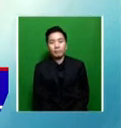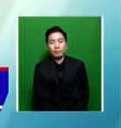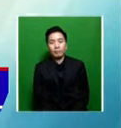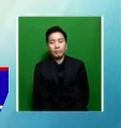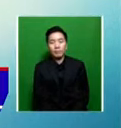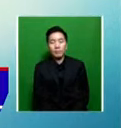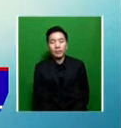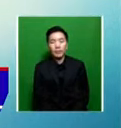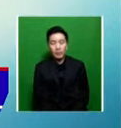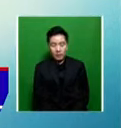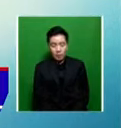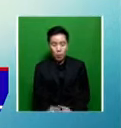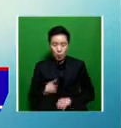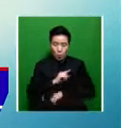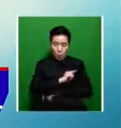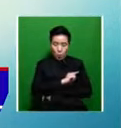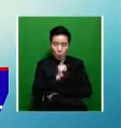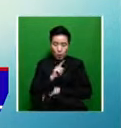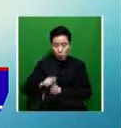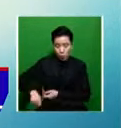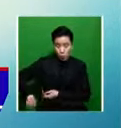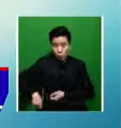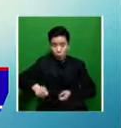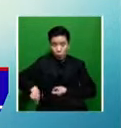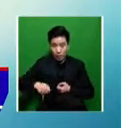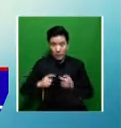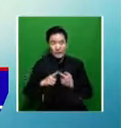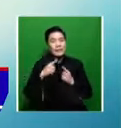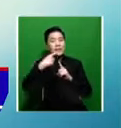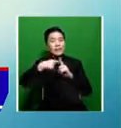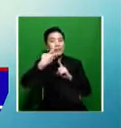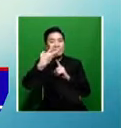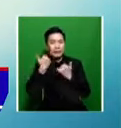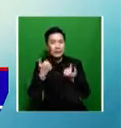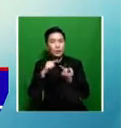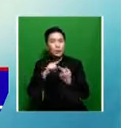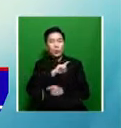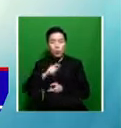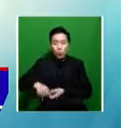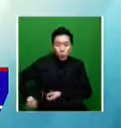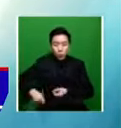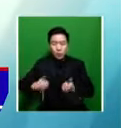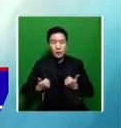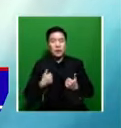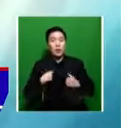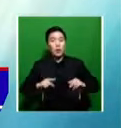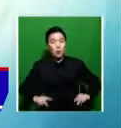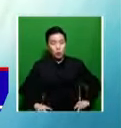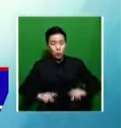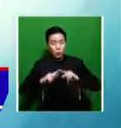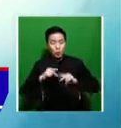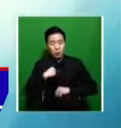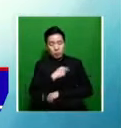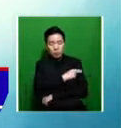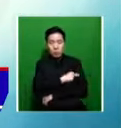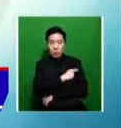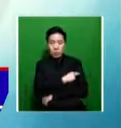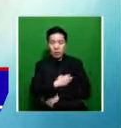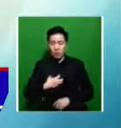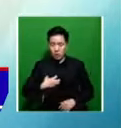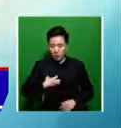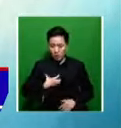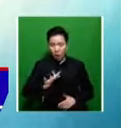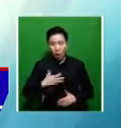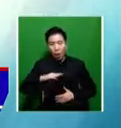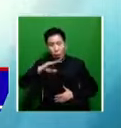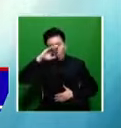เทศกาลสงกรานต์ที่กำลังจะมาถึงนี้นะครับกระทรวงสาธารณสุขต้องการให้เกิดการยับยั้งการแพร่ระบา